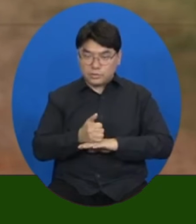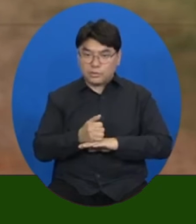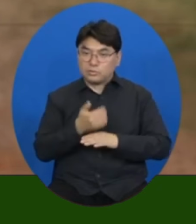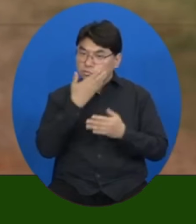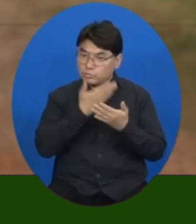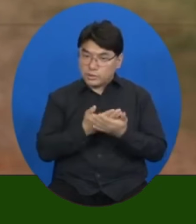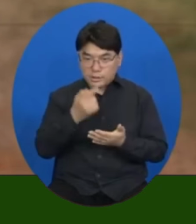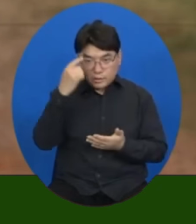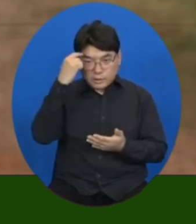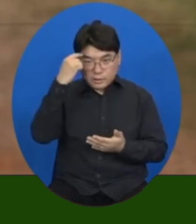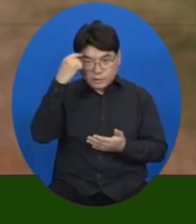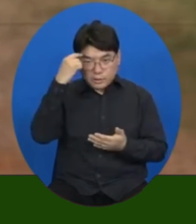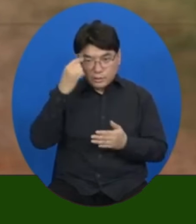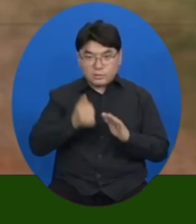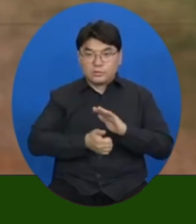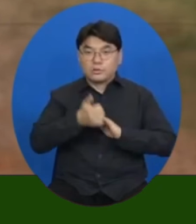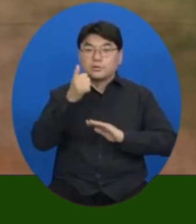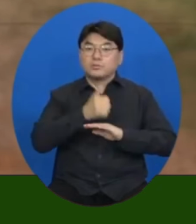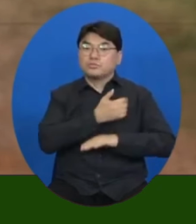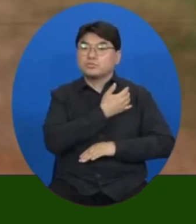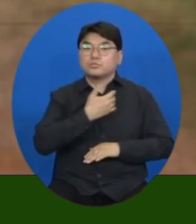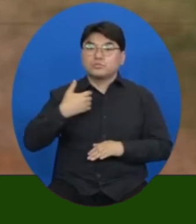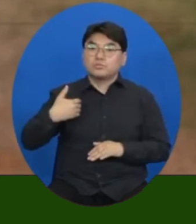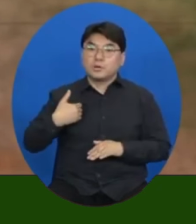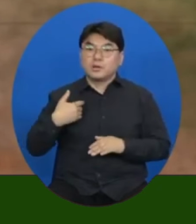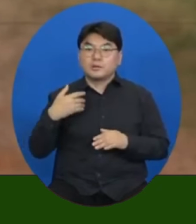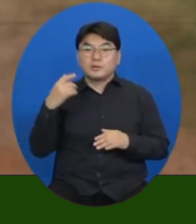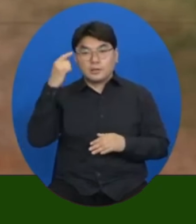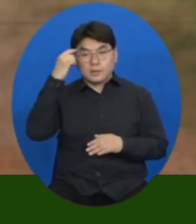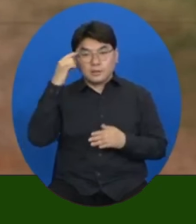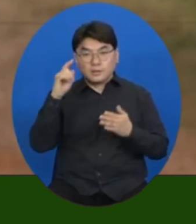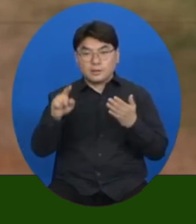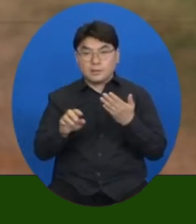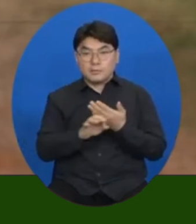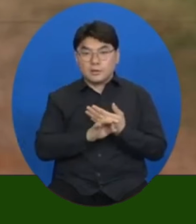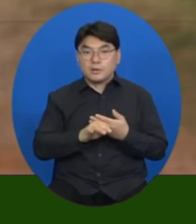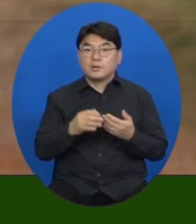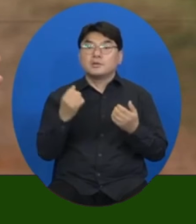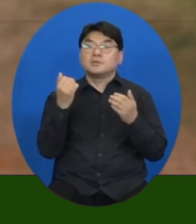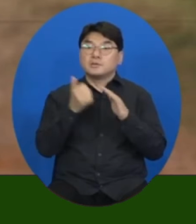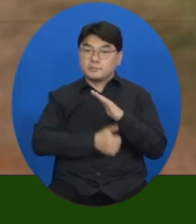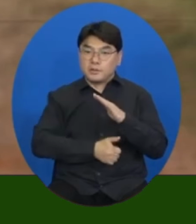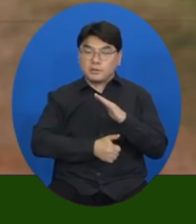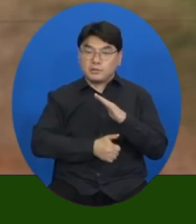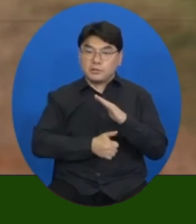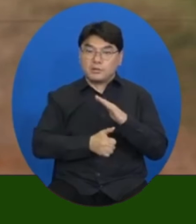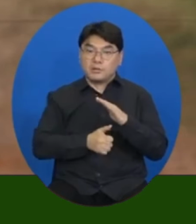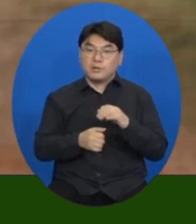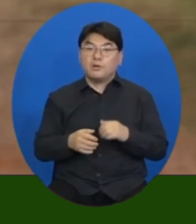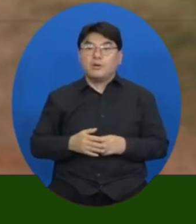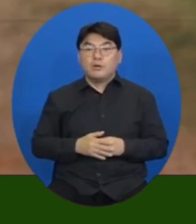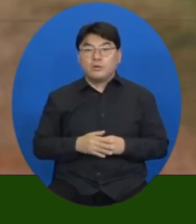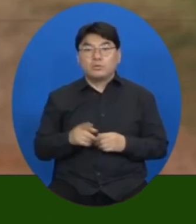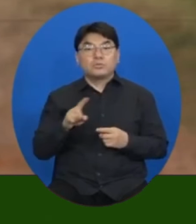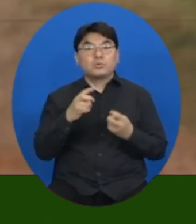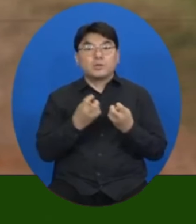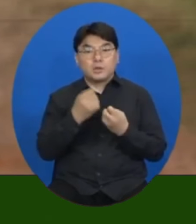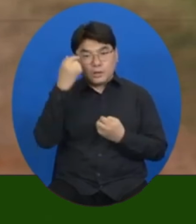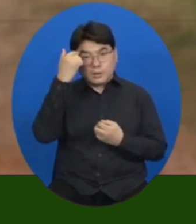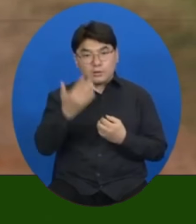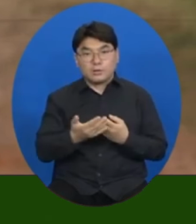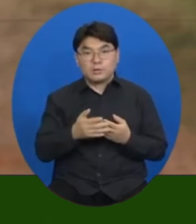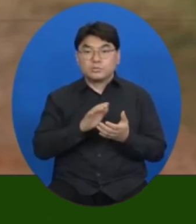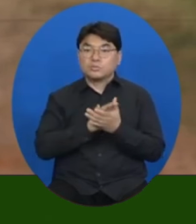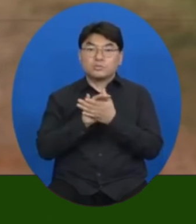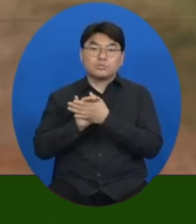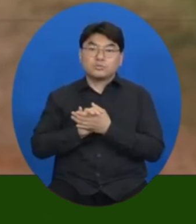성공해야만 충분하다고 믿는다면 모든 것이 실패하고 나면 어떻게 되겠습니까 돈이 많지 않거나 친구가 많지 않으면